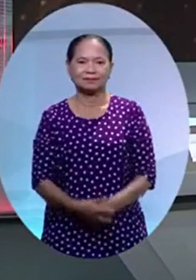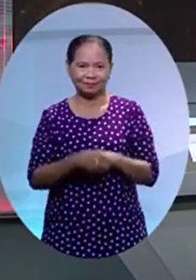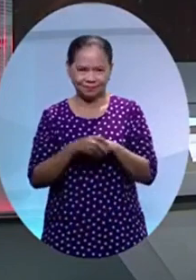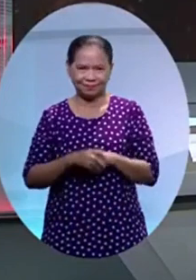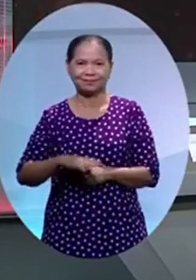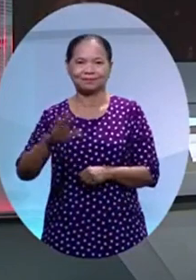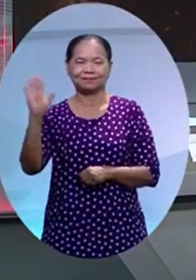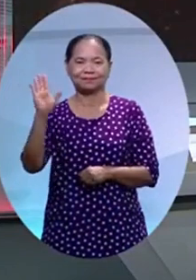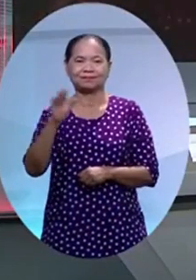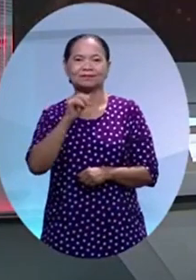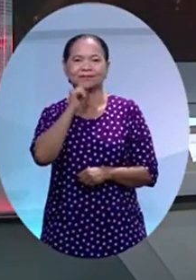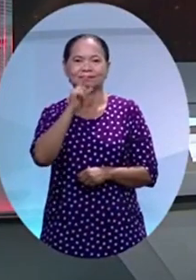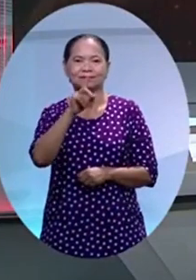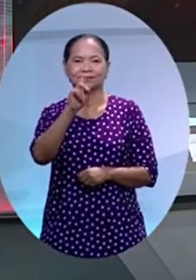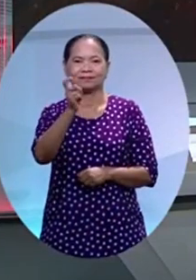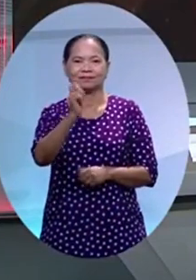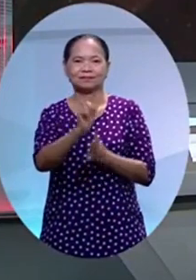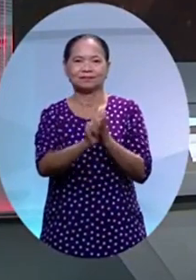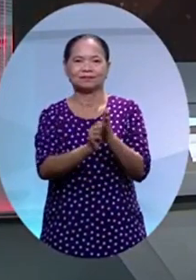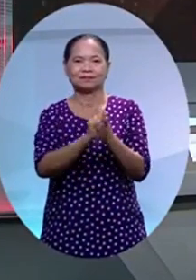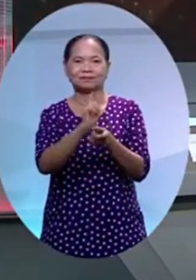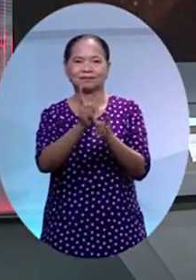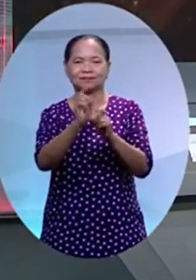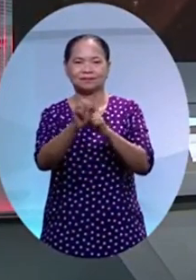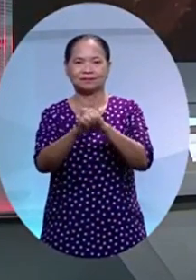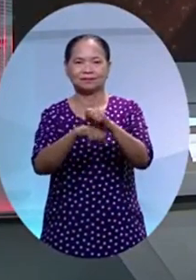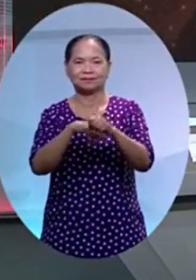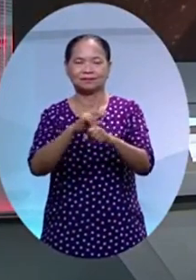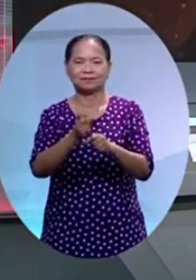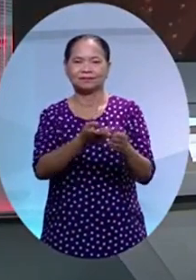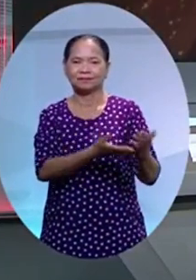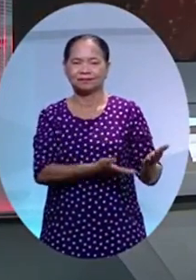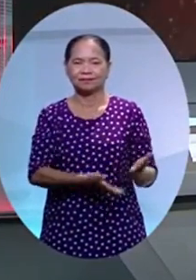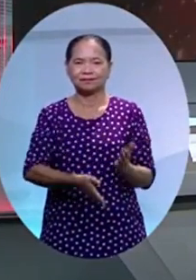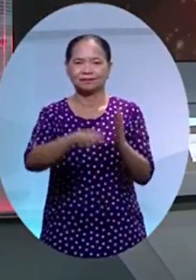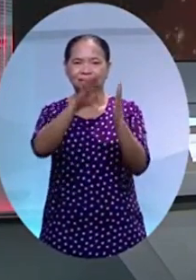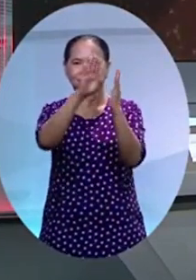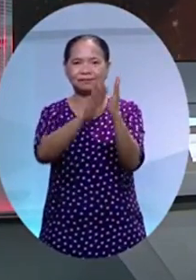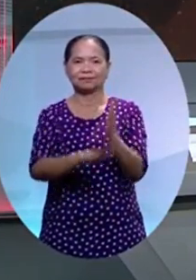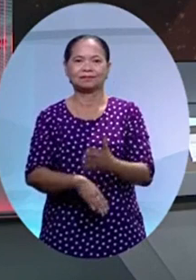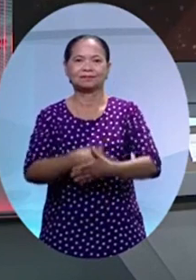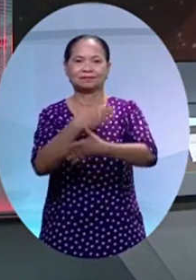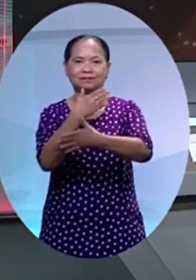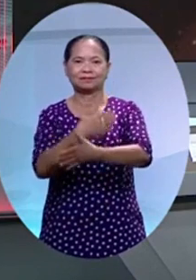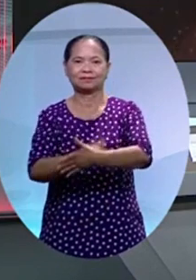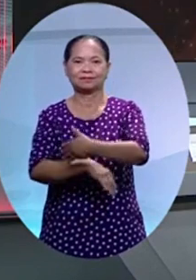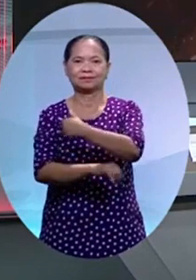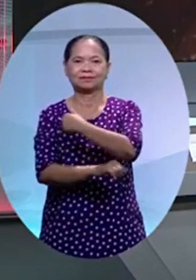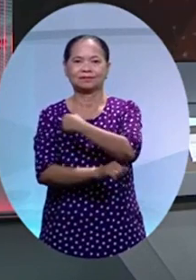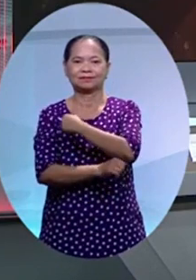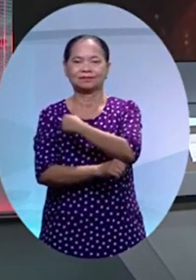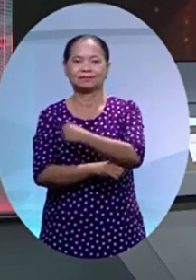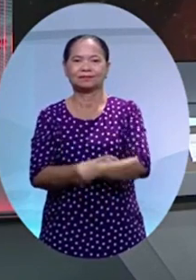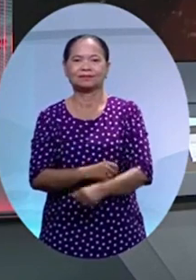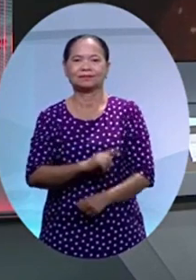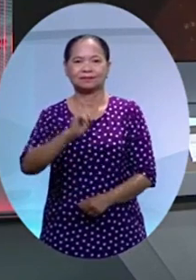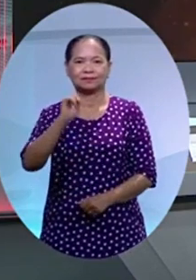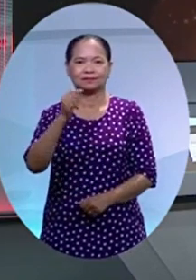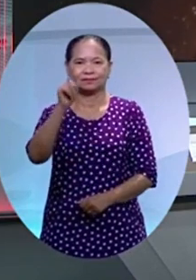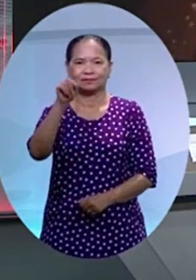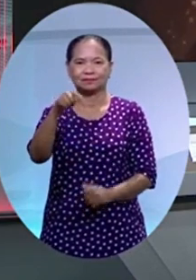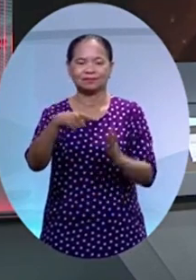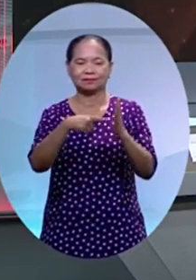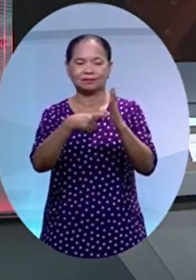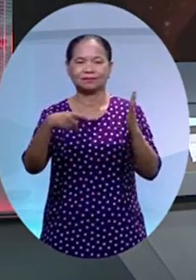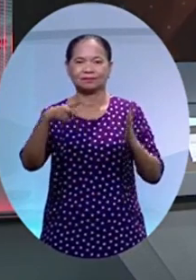Kính chào quý vị, hôm nay thứ Bảy ngày 9 tháng 11 năm 2019. Mời quý vị theo dõi bản tin buổi trưa của Đài truyền hình thành phố Hồ Chí Minh. Phần đầu bản tin sẽ có những nội